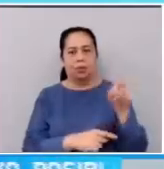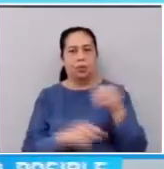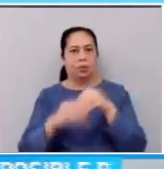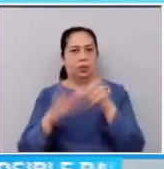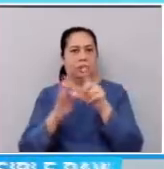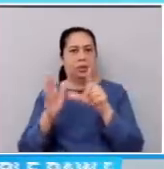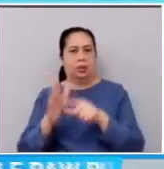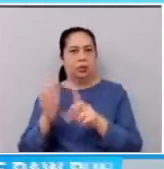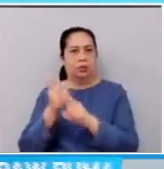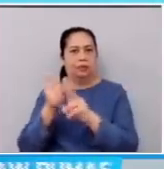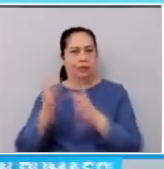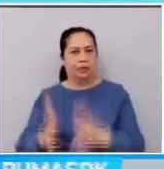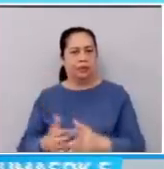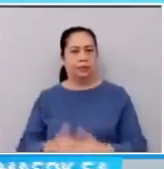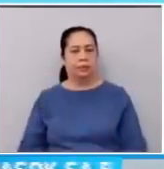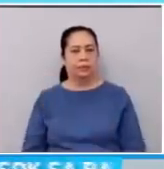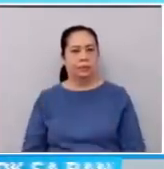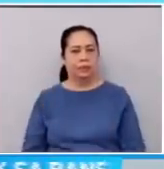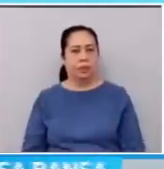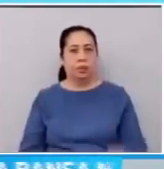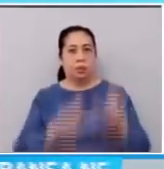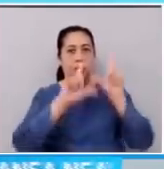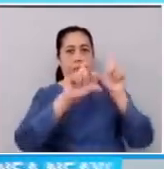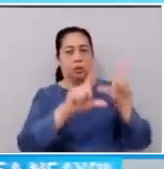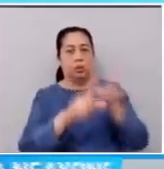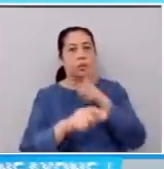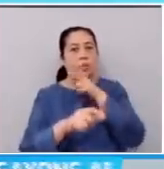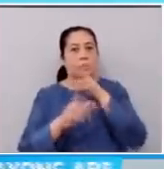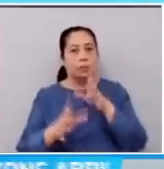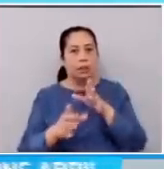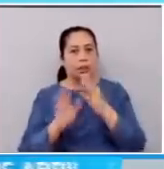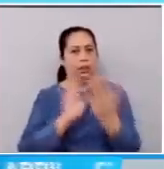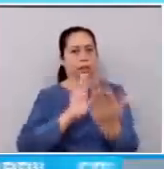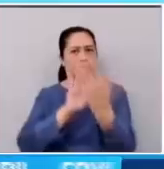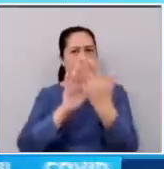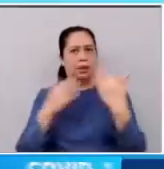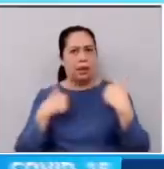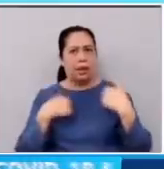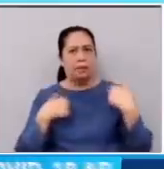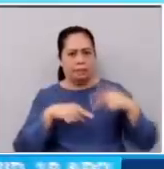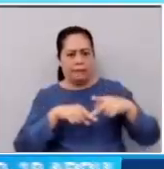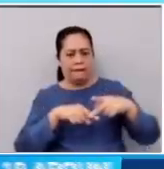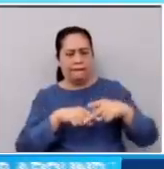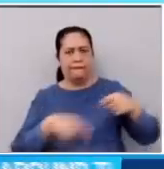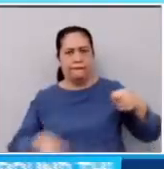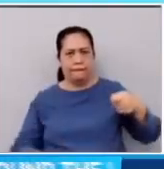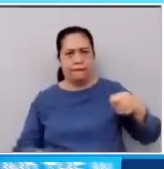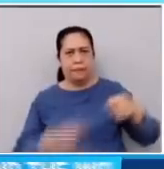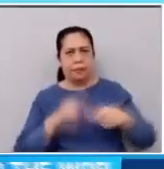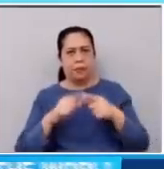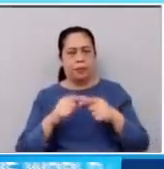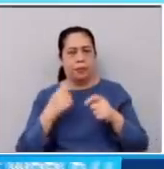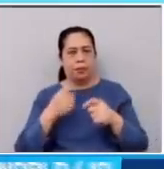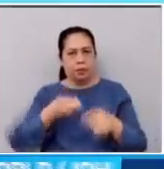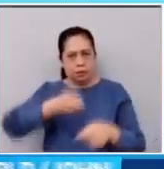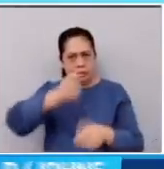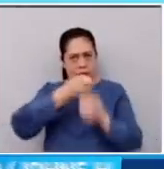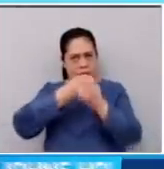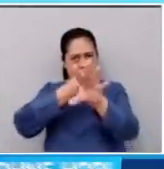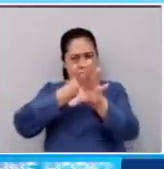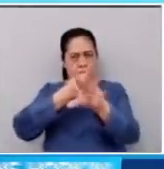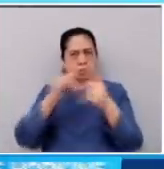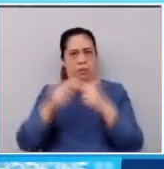Yung suspect, nakasalubong ko, may hawak pang kutsilyo. Nung pagtutok ko ng flashlight, pinuntahan ko yung